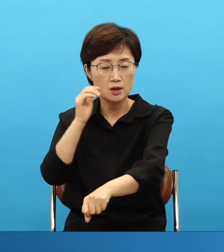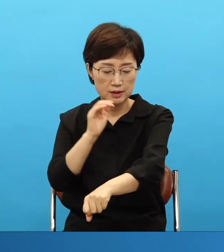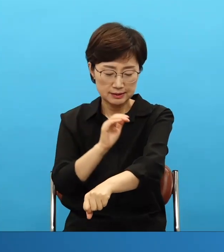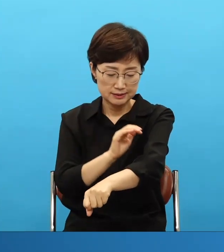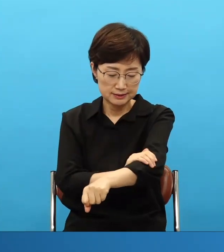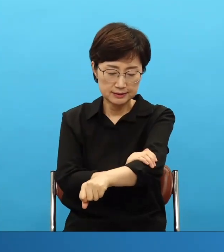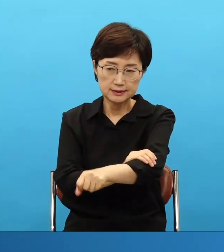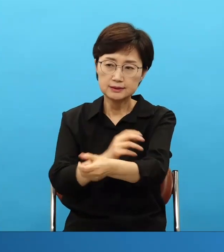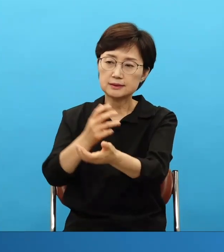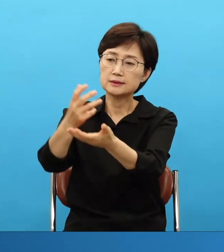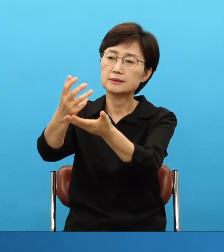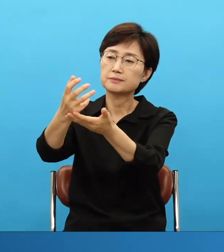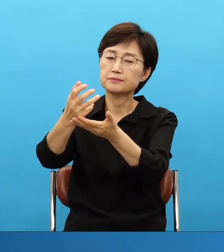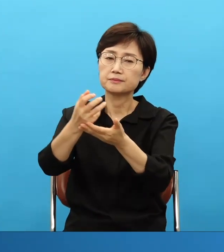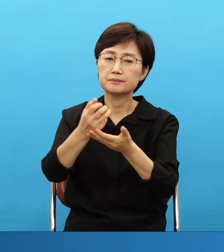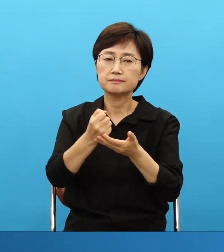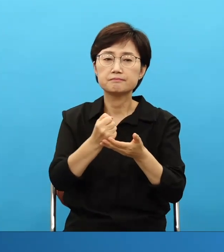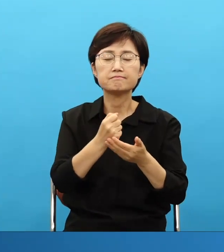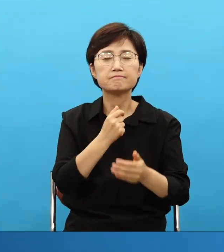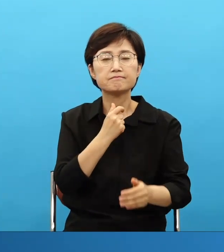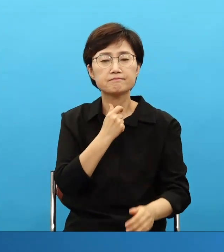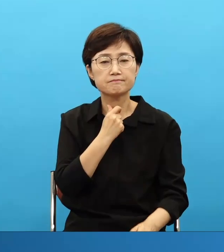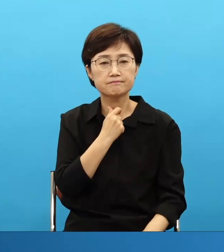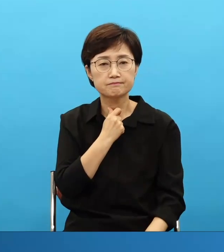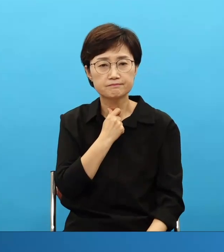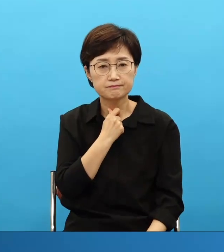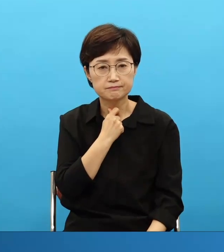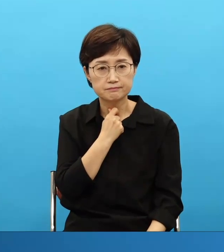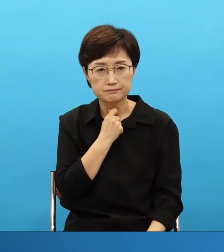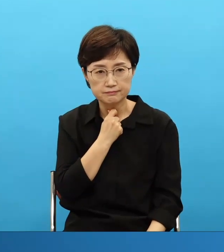의지하여 지혜를